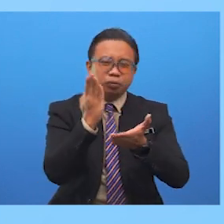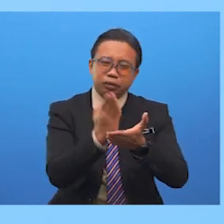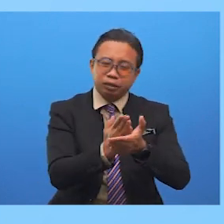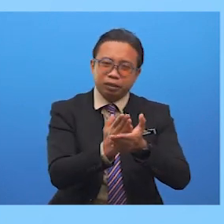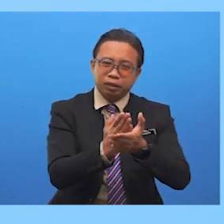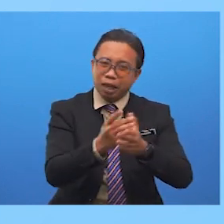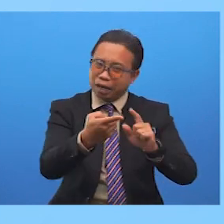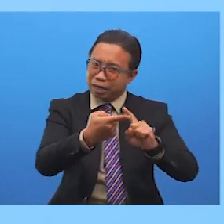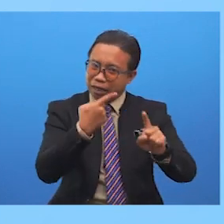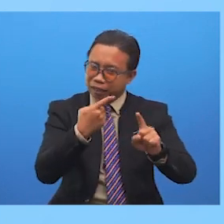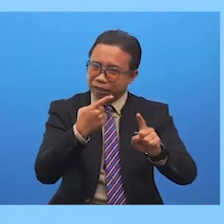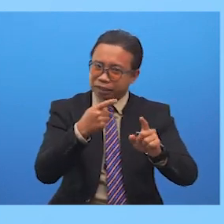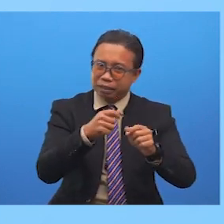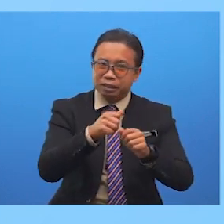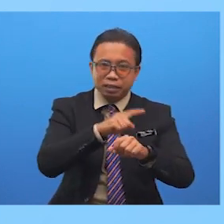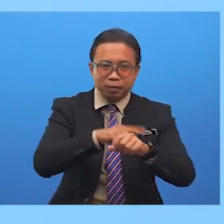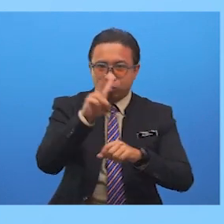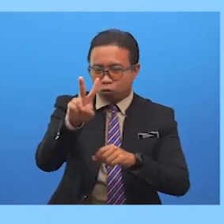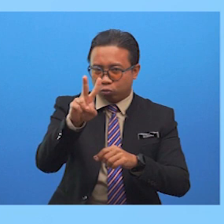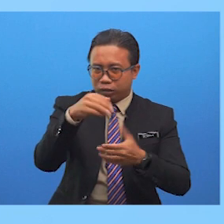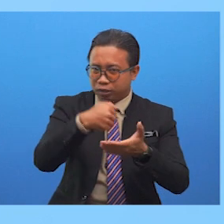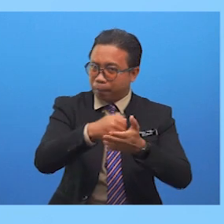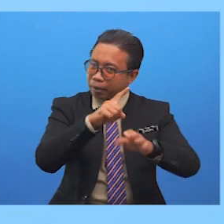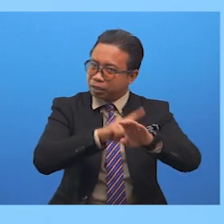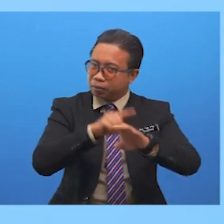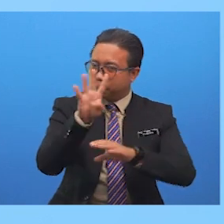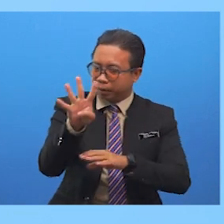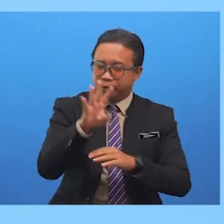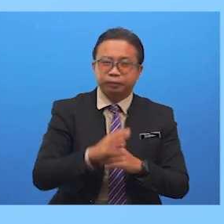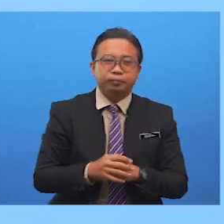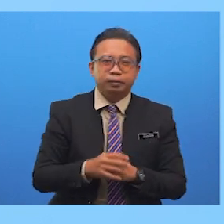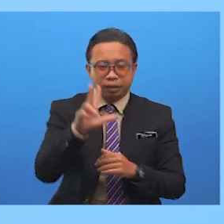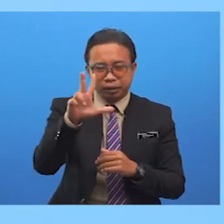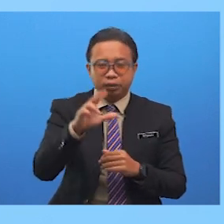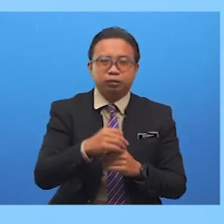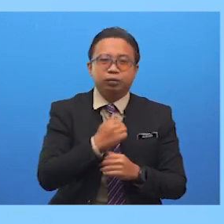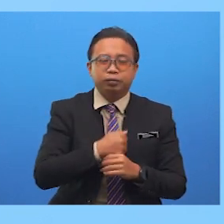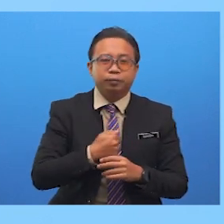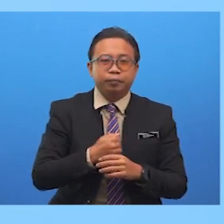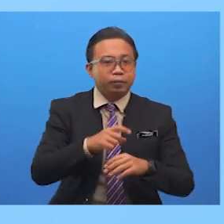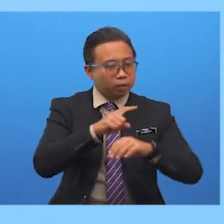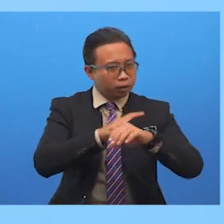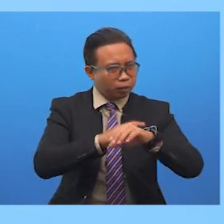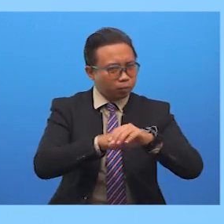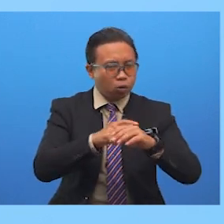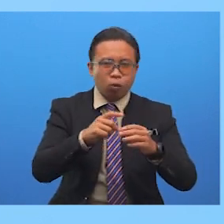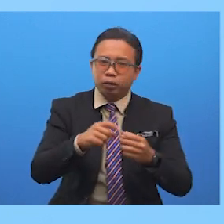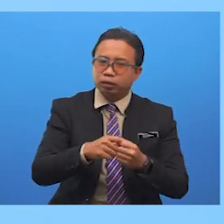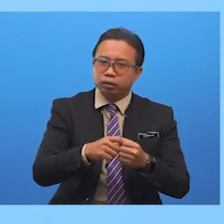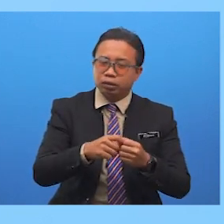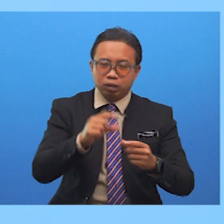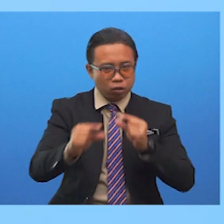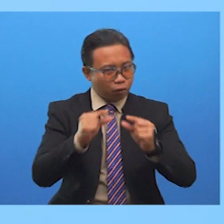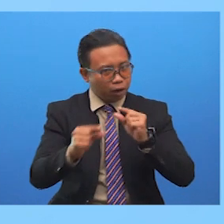adalah dari jam kedua Hingga jam ketiga jadi tempoh masa pergerakan